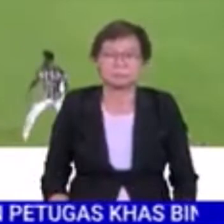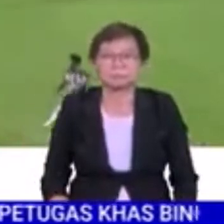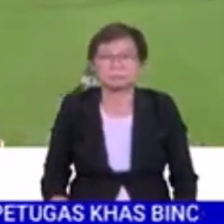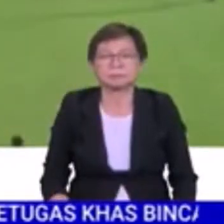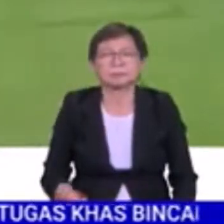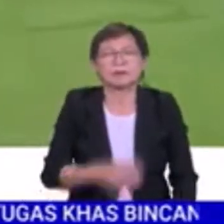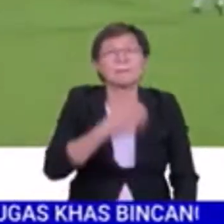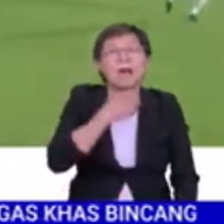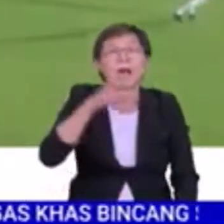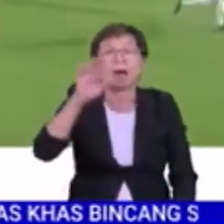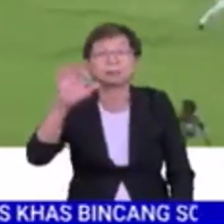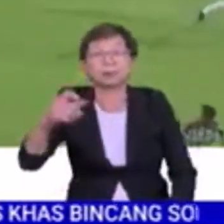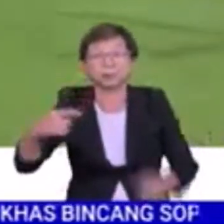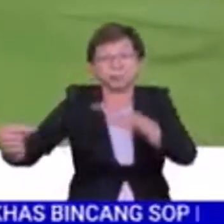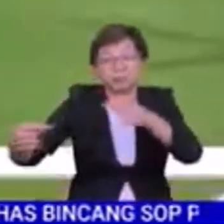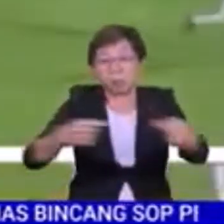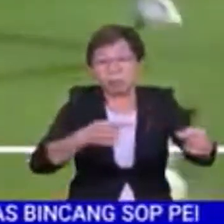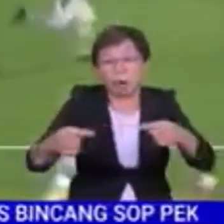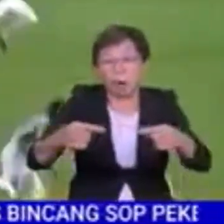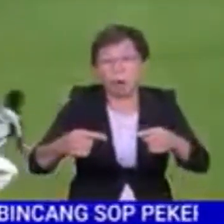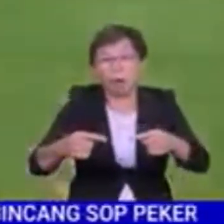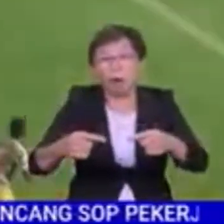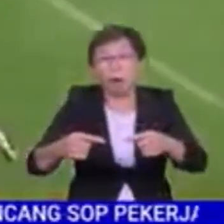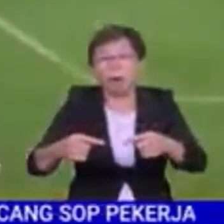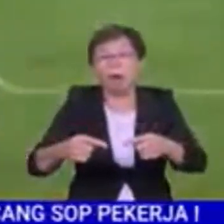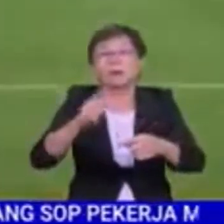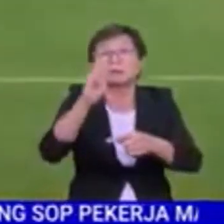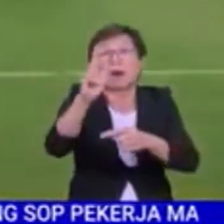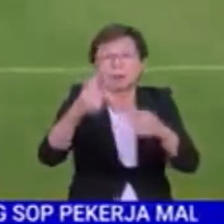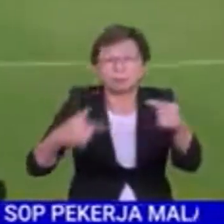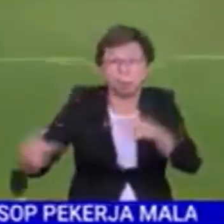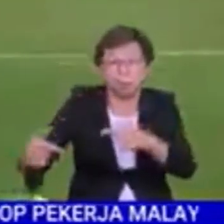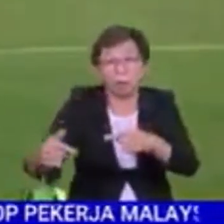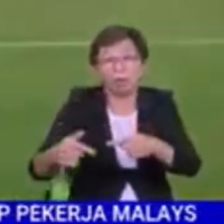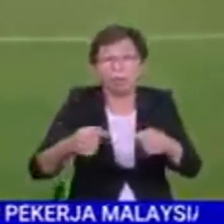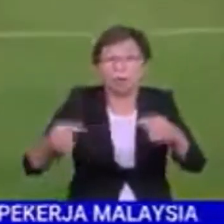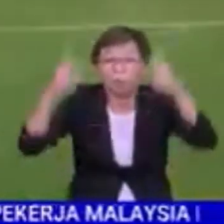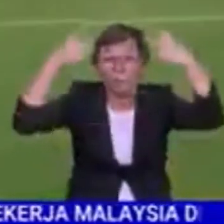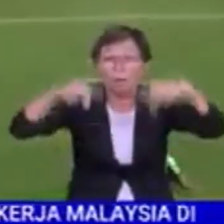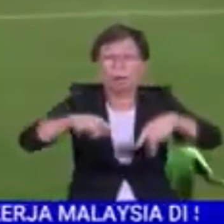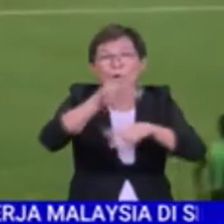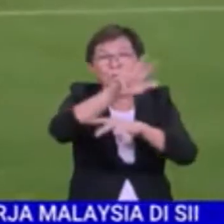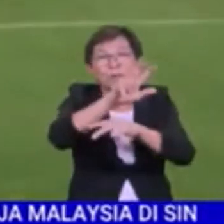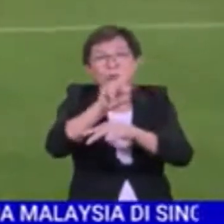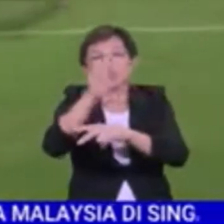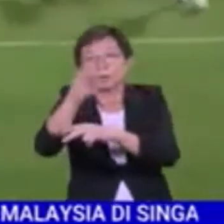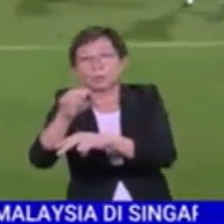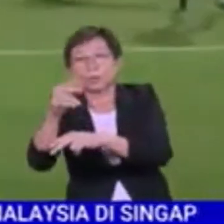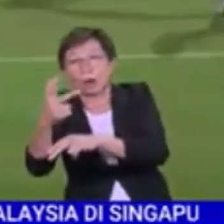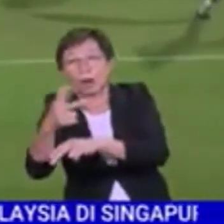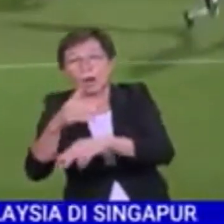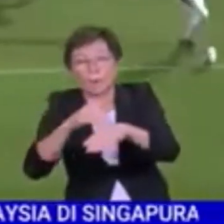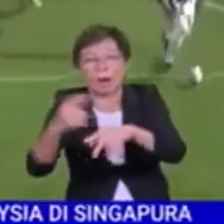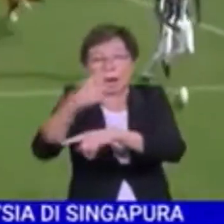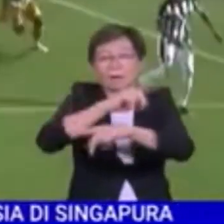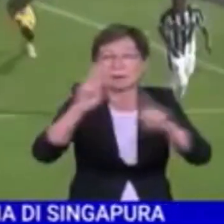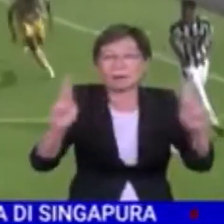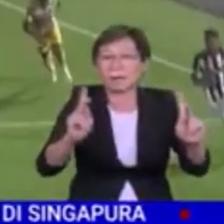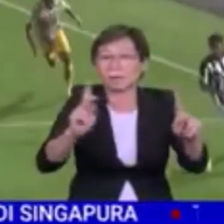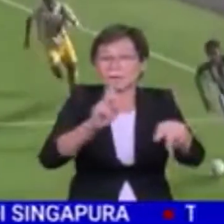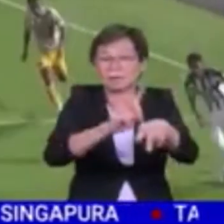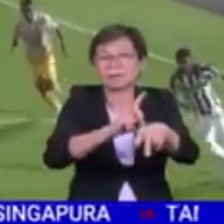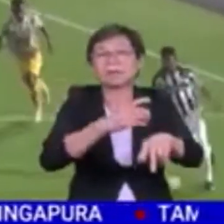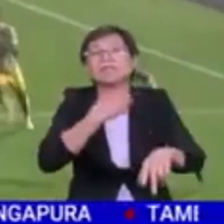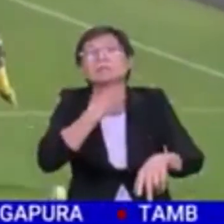Perak FC dijadual bertemu Kijang Rangers pada pertemuan aksi ketiganya di Liga Perdana 31 Mac Khamis ini di Ipoh.